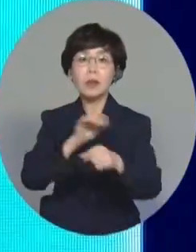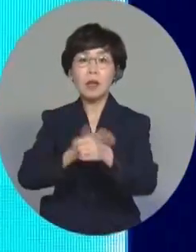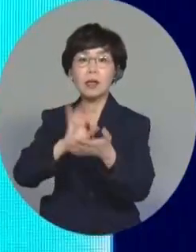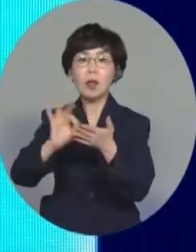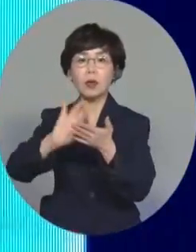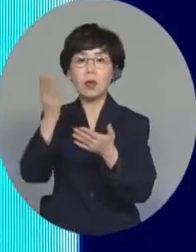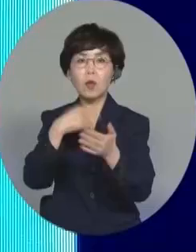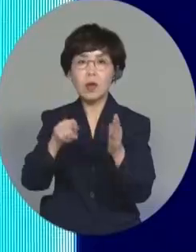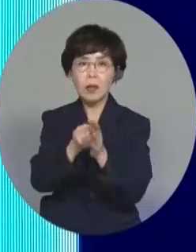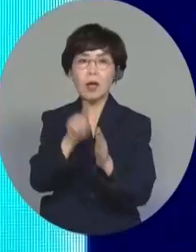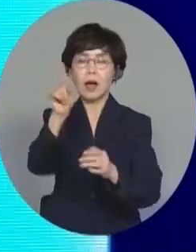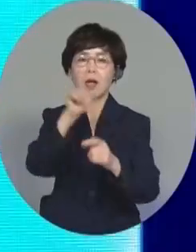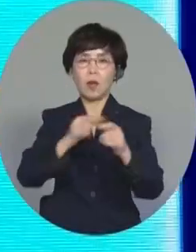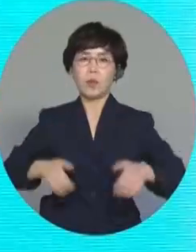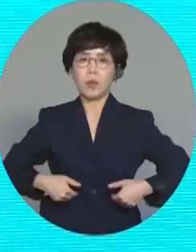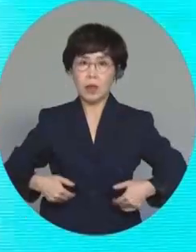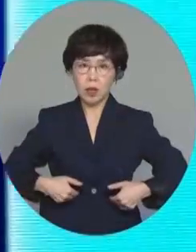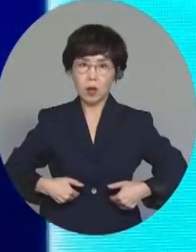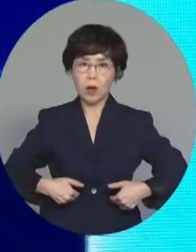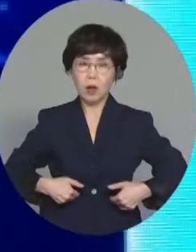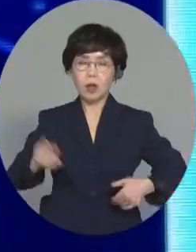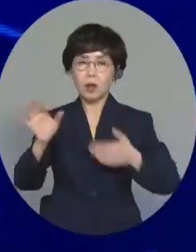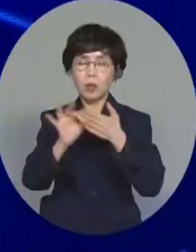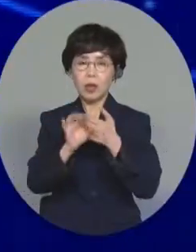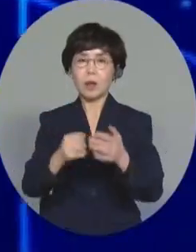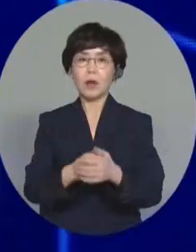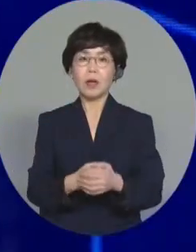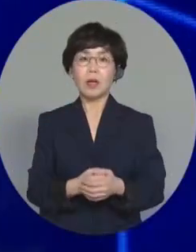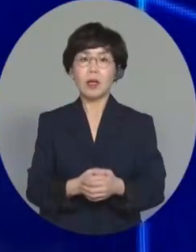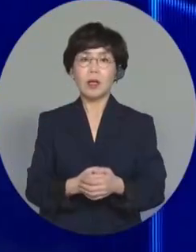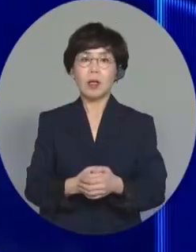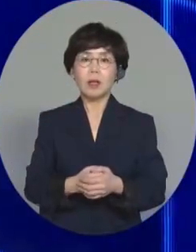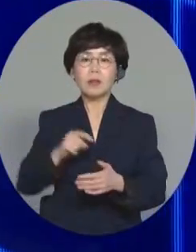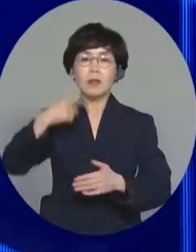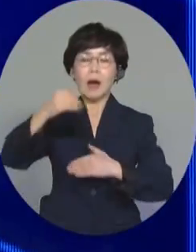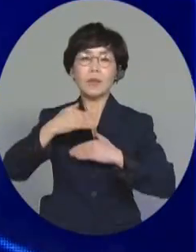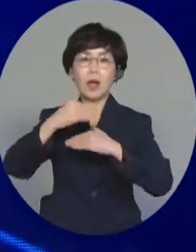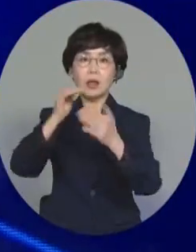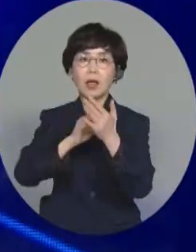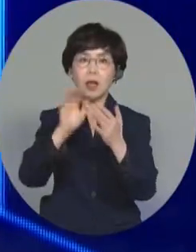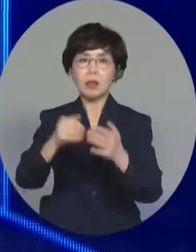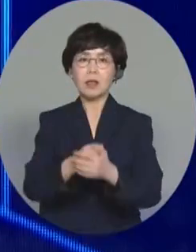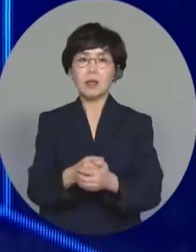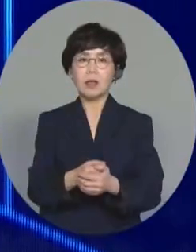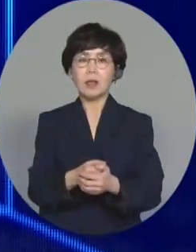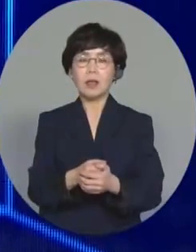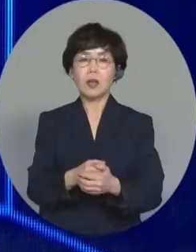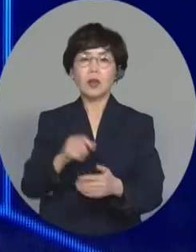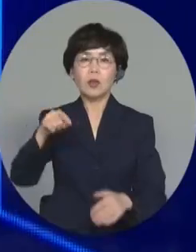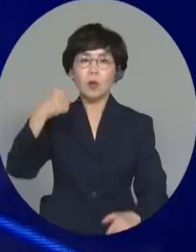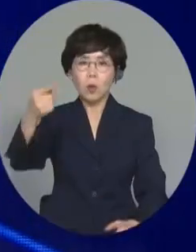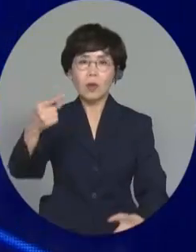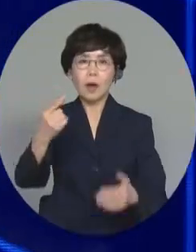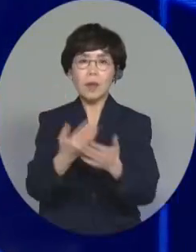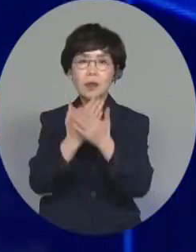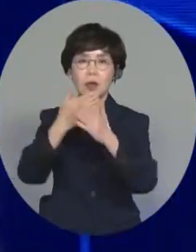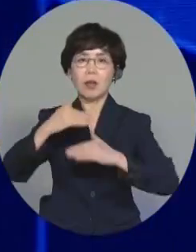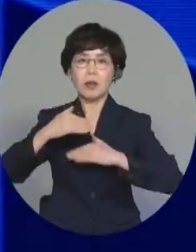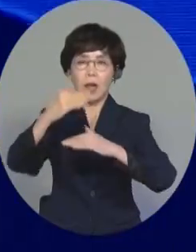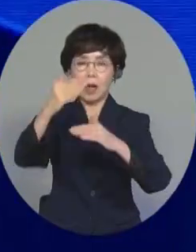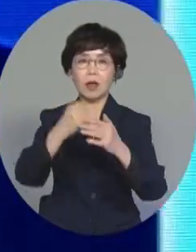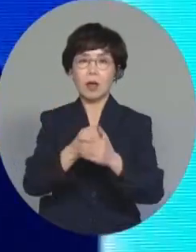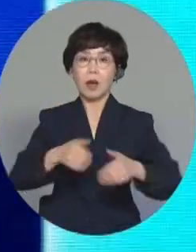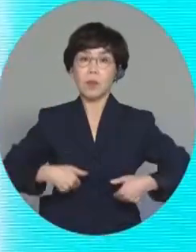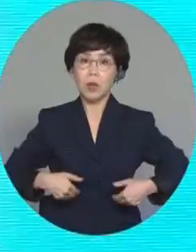한 단계가 더 필요합니다. 프리트레이닝이라고 하는 단계를 거치고 나서 얼라인먼트라고 하는 단계가 필요합니다.